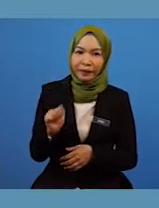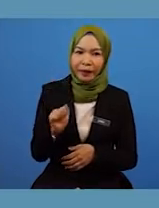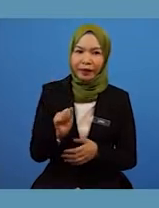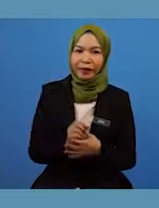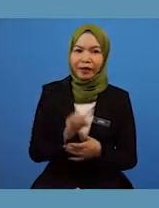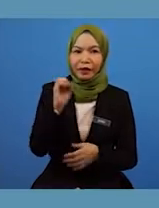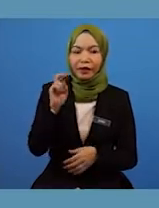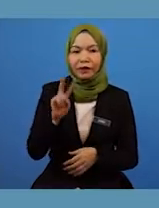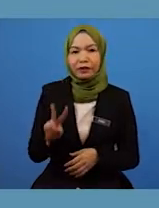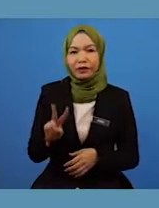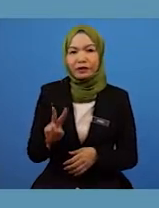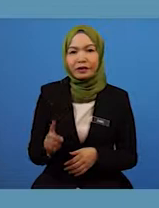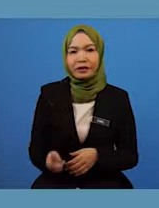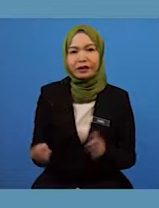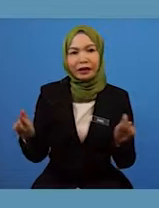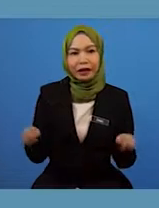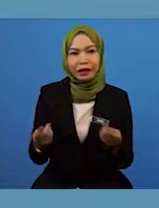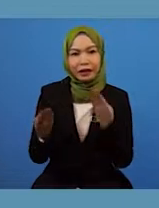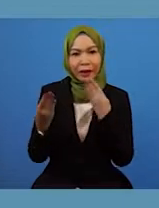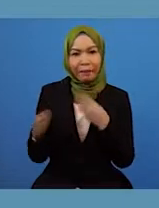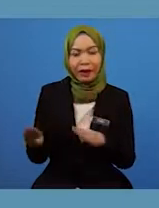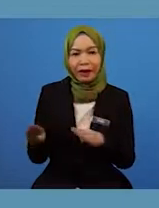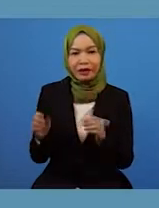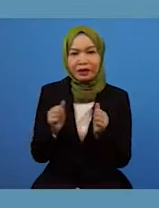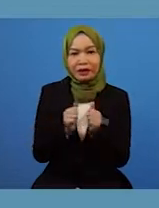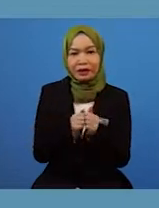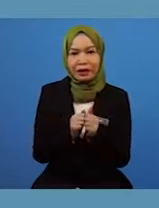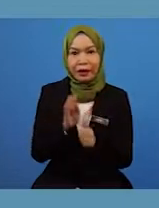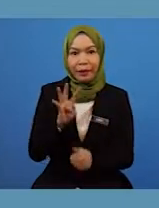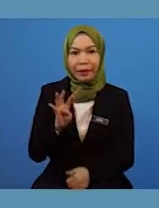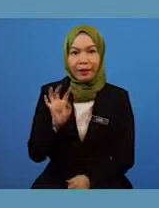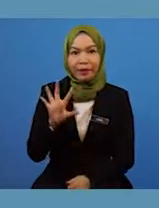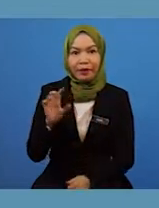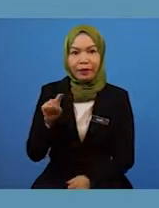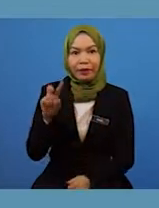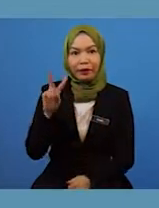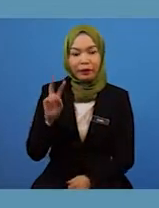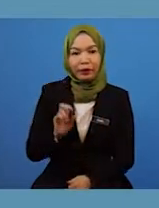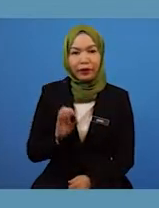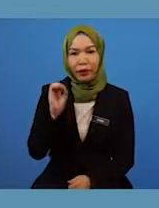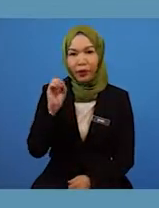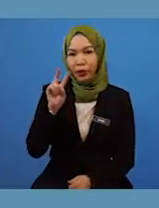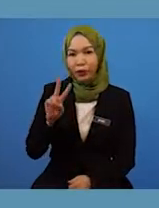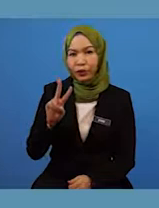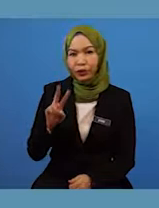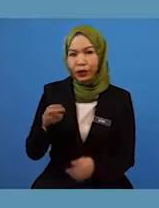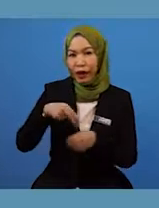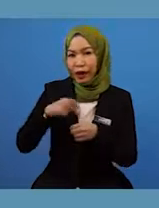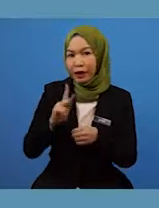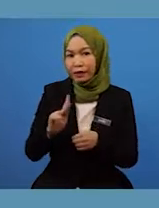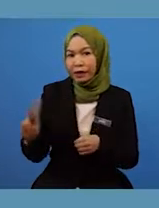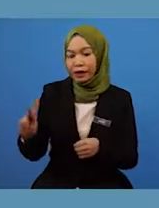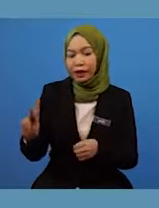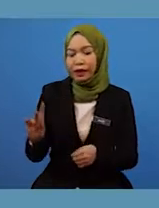C8H18 bertindak balas dengan 25/2 O2 menghasilkan 8